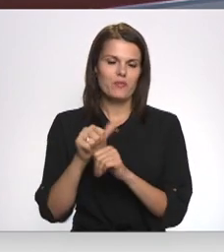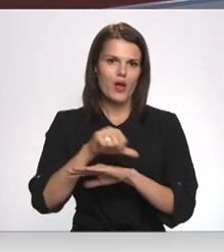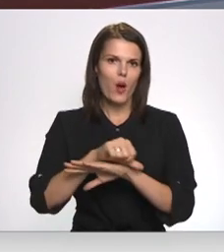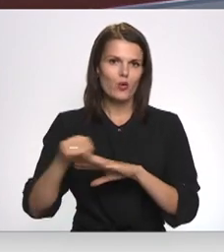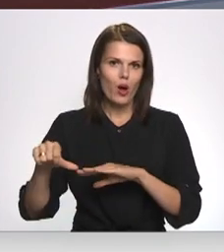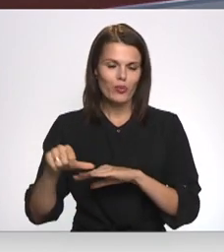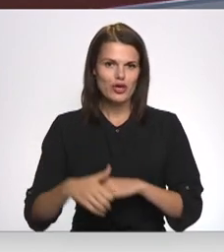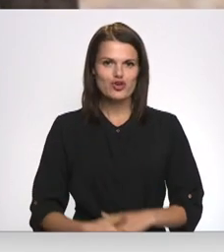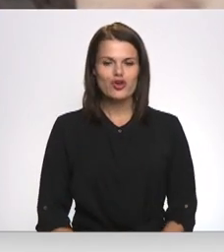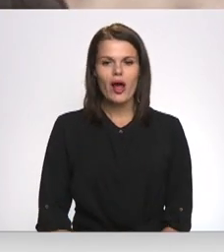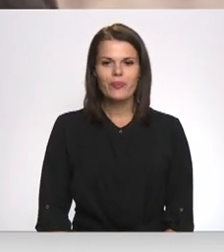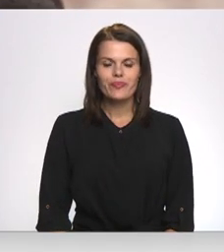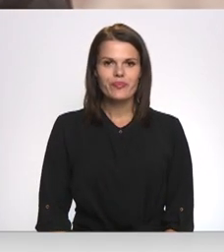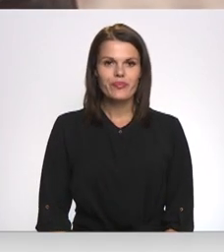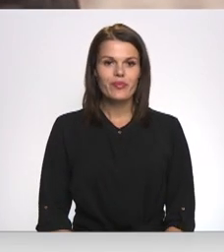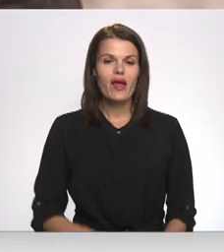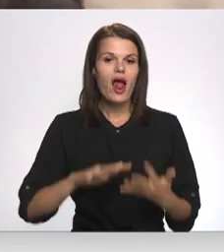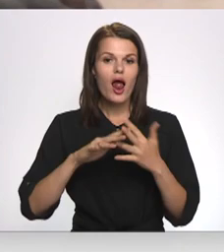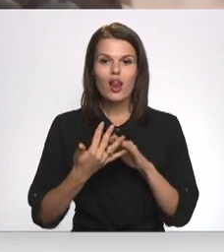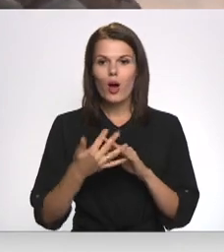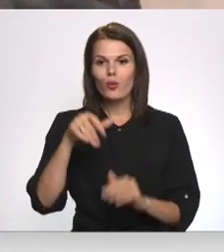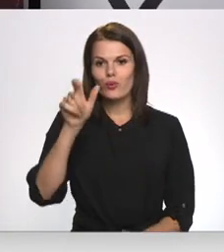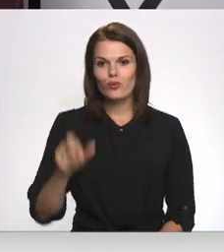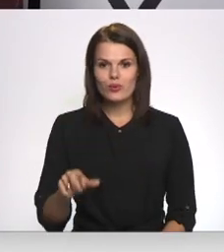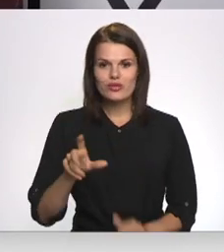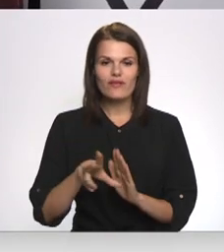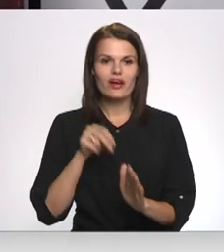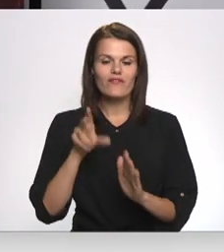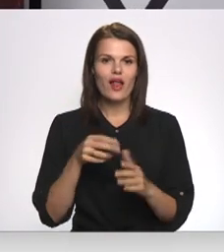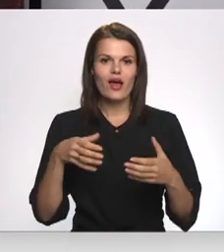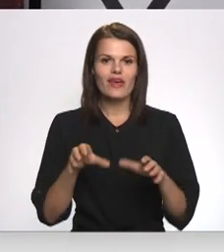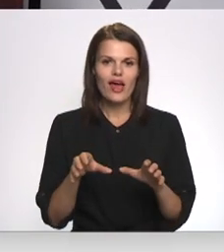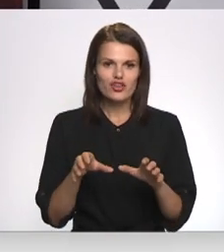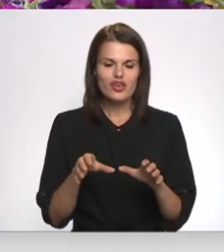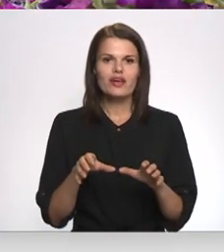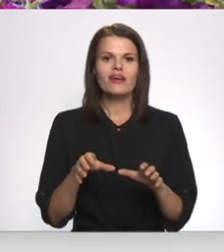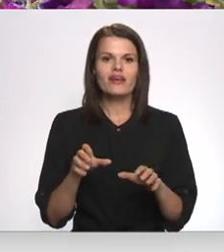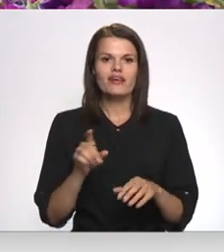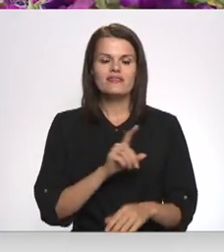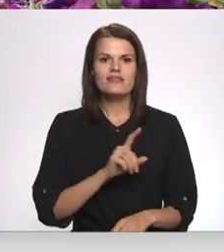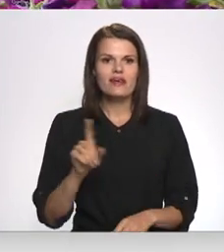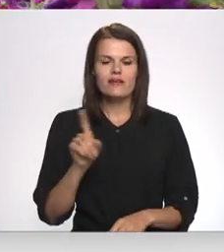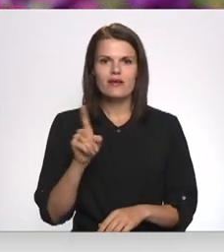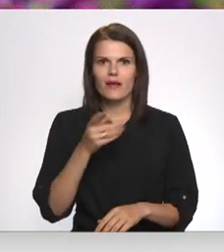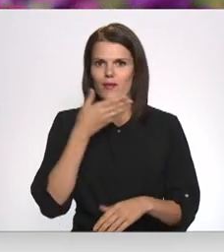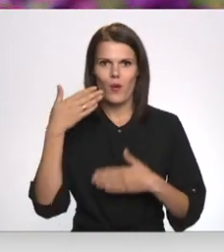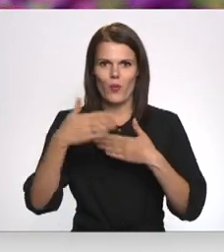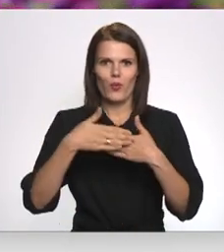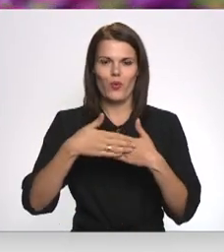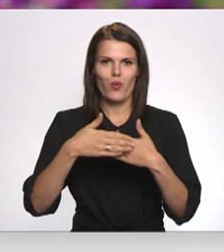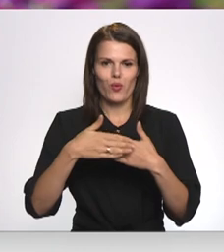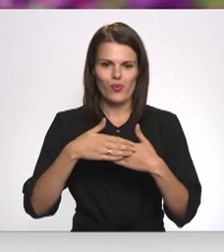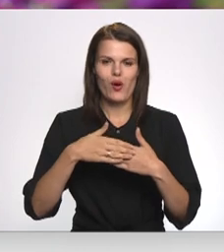Jemeļjanova. Tā kā lauku cilvēkam vēlēšanu iecirknis atšķirībā no pilsētniekiem nav teju vai aiz